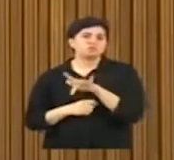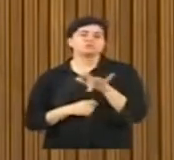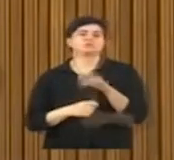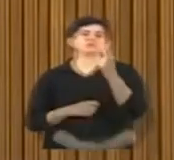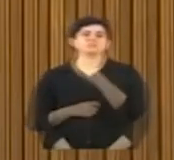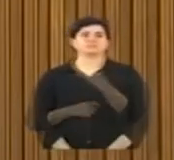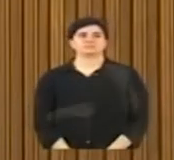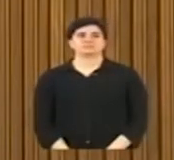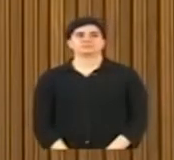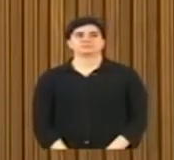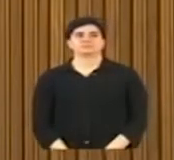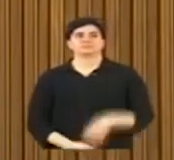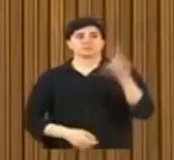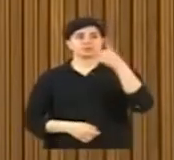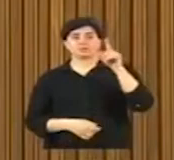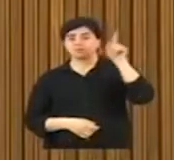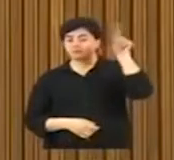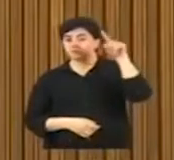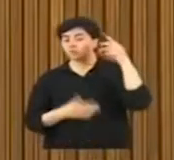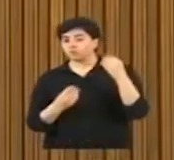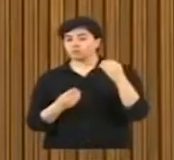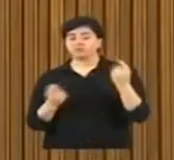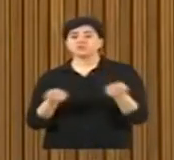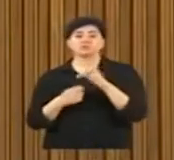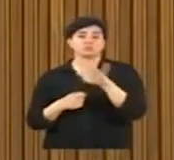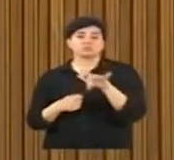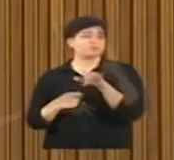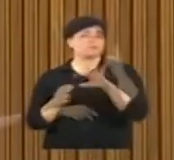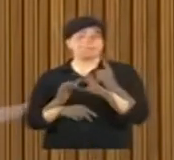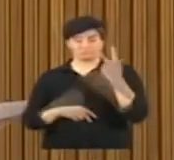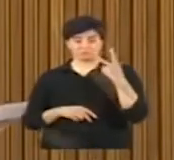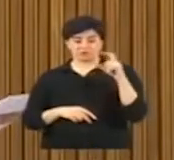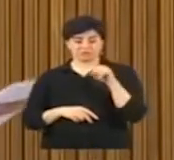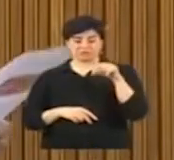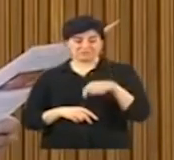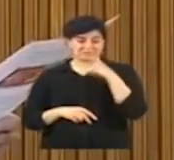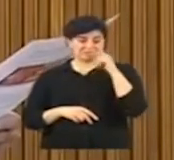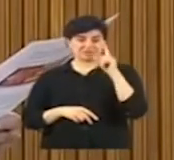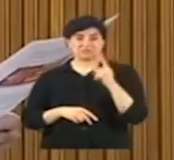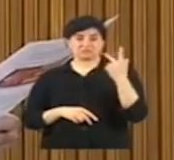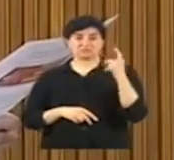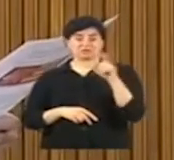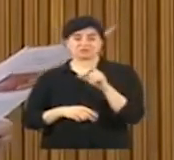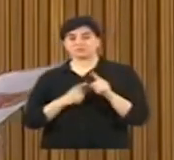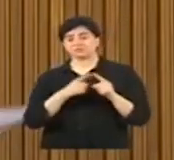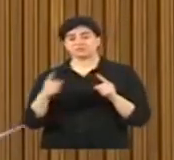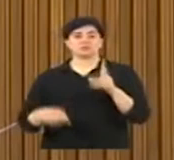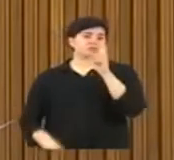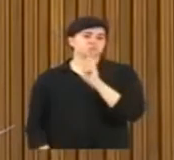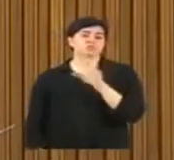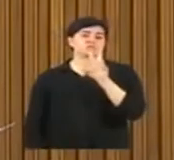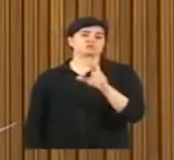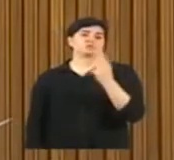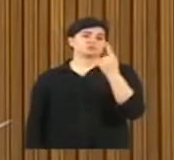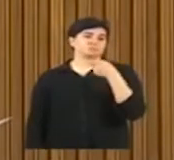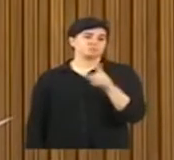yaklaştı. İktidar olanlar acaba işsizliğin ne olduğunu biliyorlar mı? Bu yılın ilk 3 ayında 237